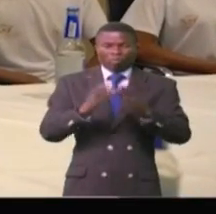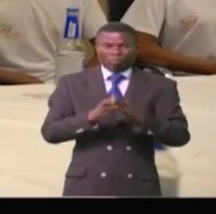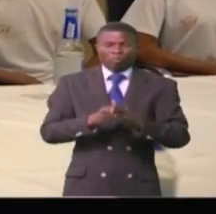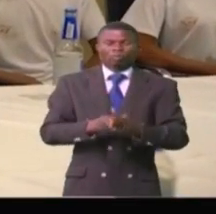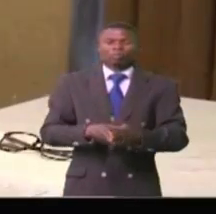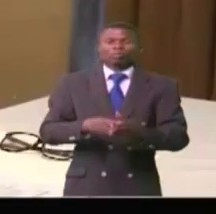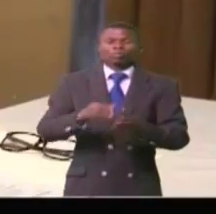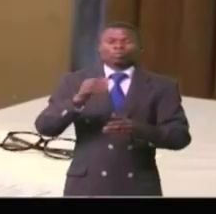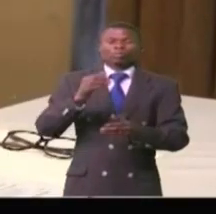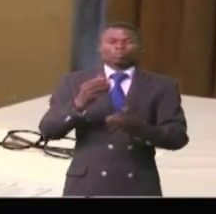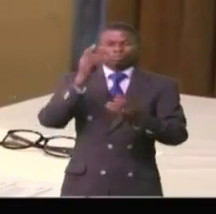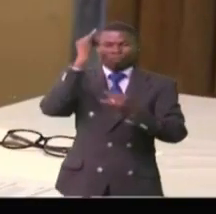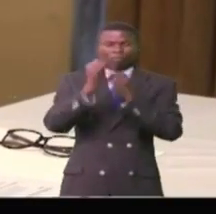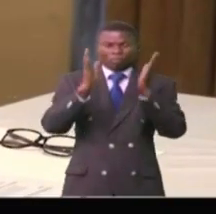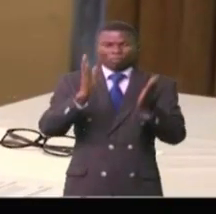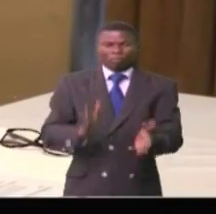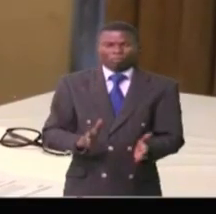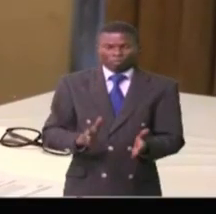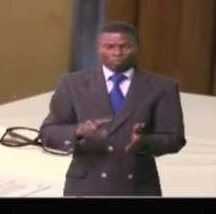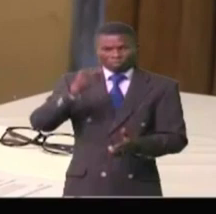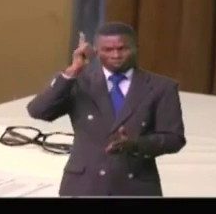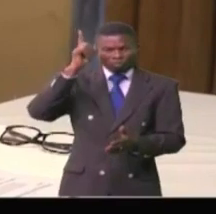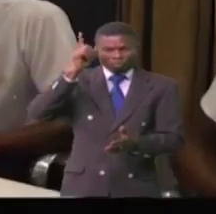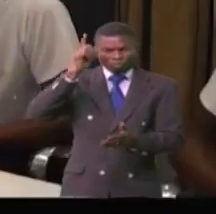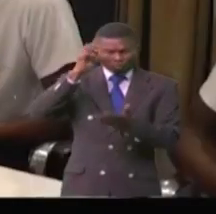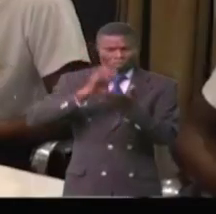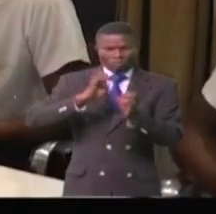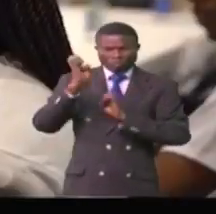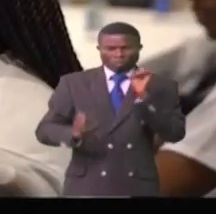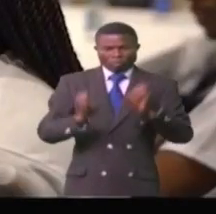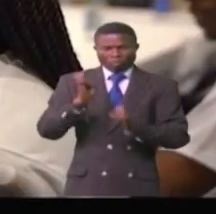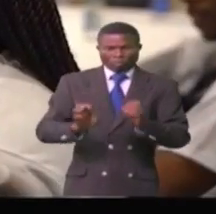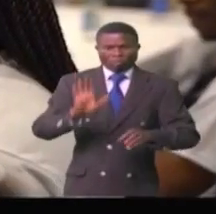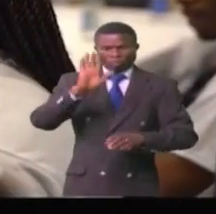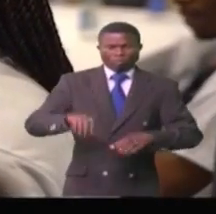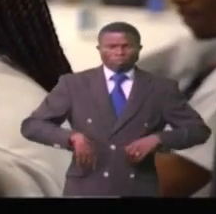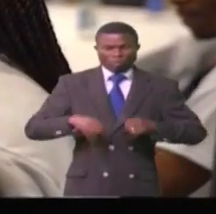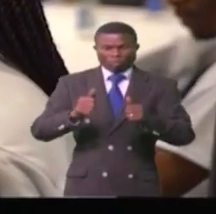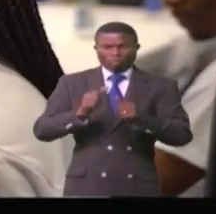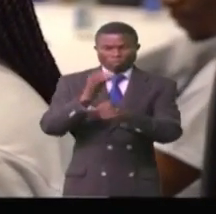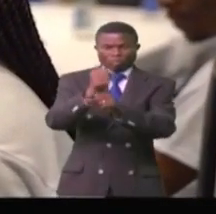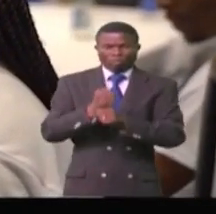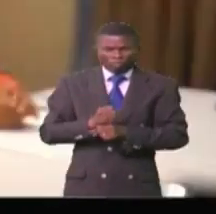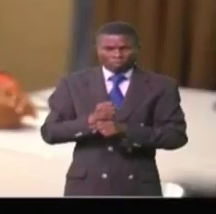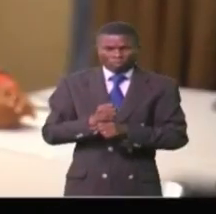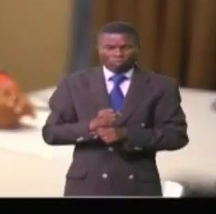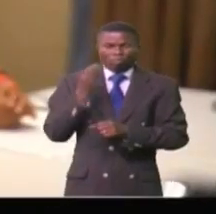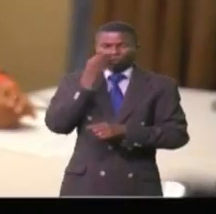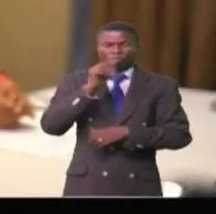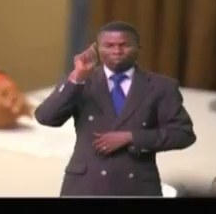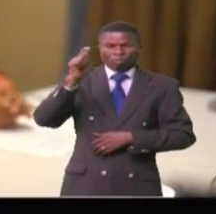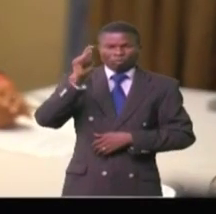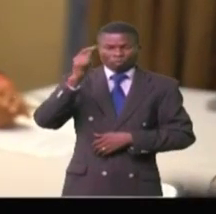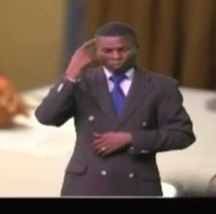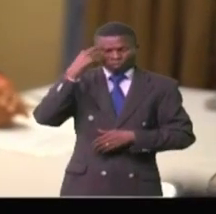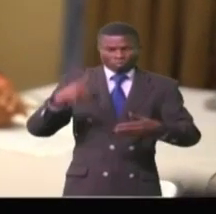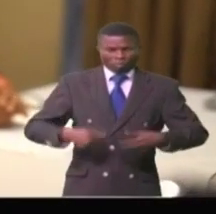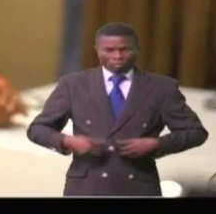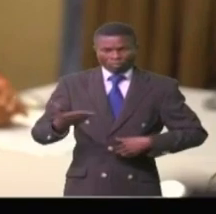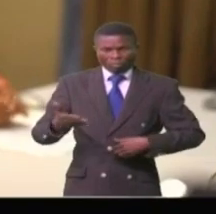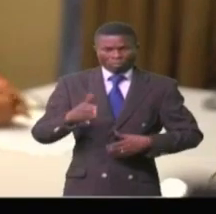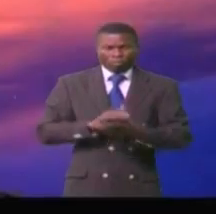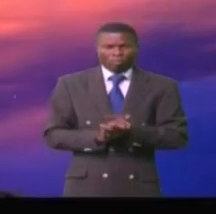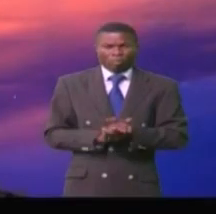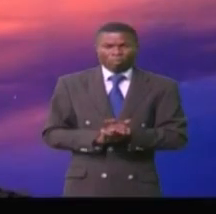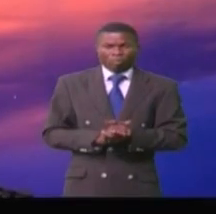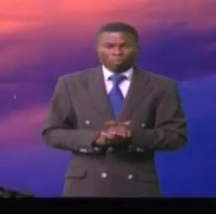la première édition du programme Excellencia pour évaluer leur parcours et obtenir d'eux le témoignage pour les plus jeunes. Juste remercier la